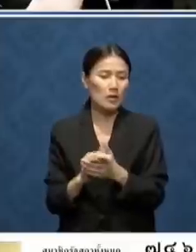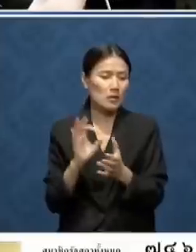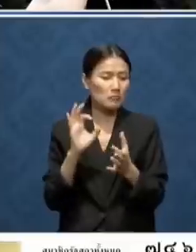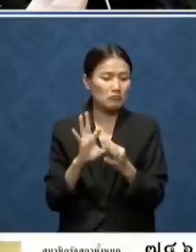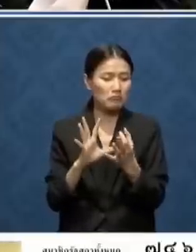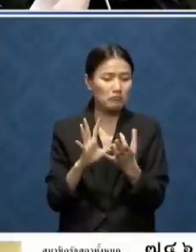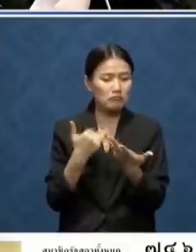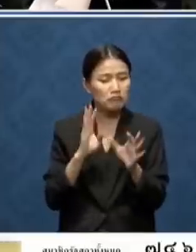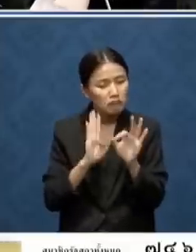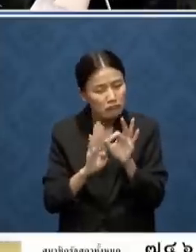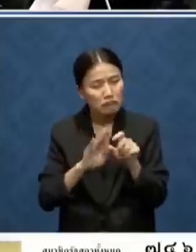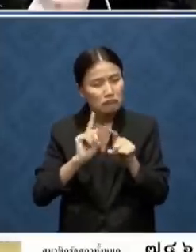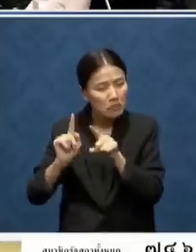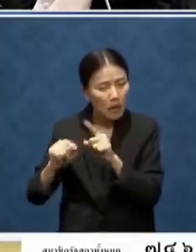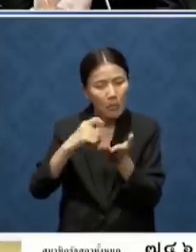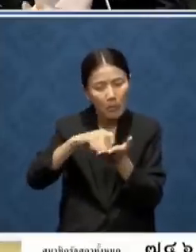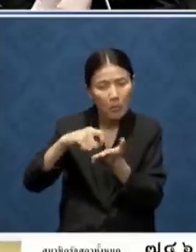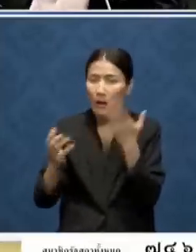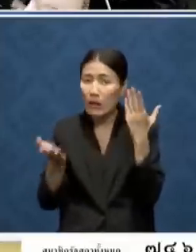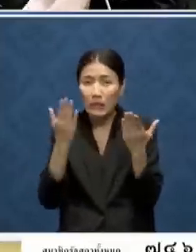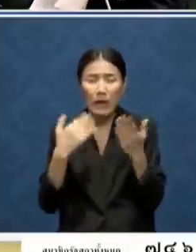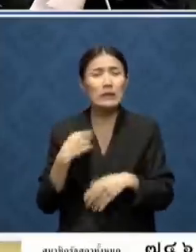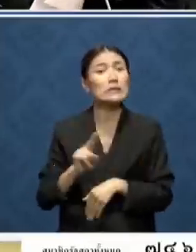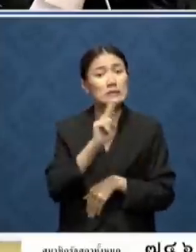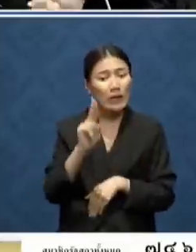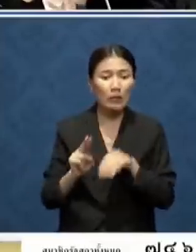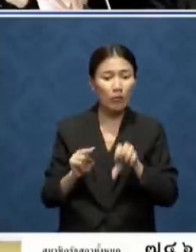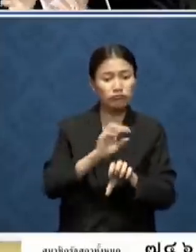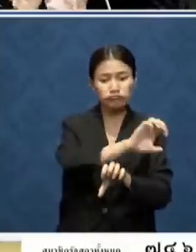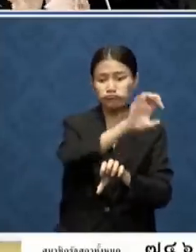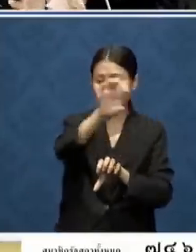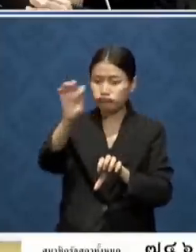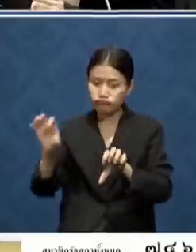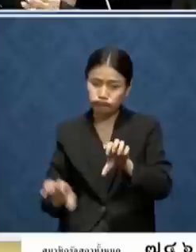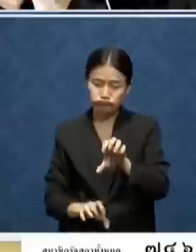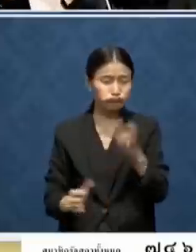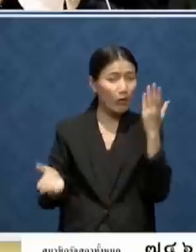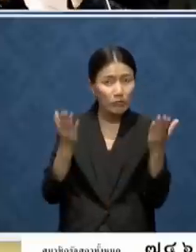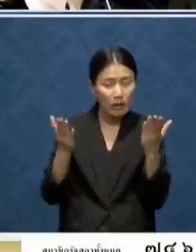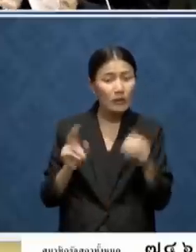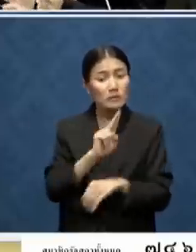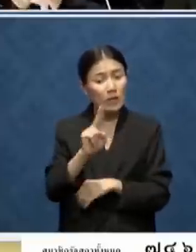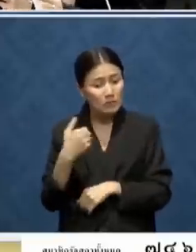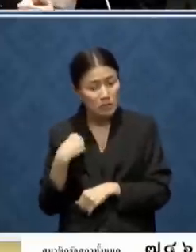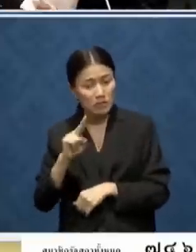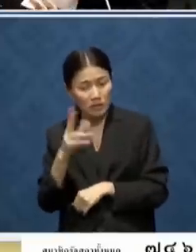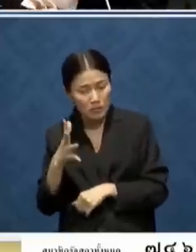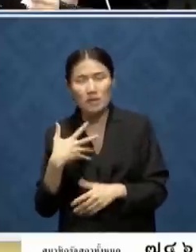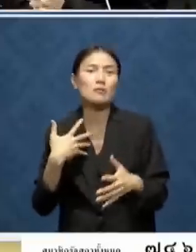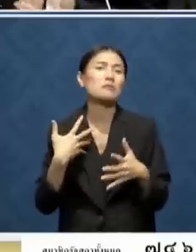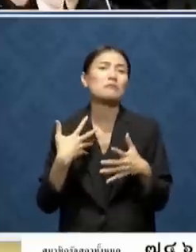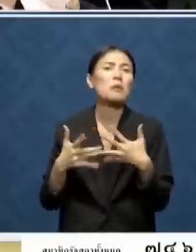เนี่ยสุดท้ายแล้วจะใช้ blockchainหรือจะใช้หรือไม่ใช้ blockchainเนี่ยมันจำเป็นค่ะที่จะต้องมีเงินสดมากองไว้เต็ม